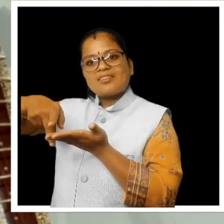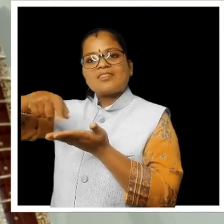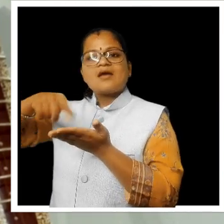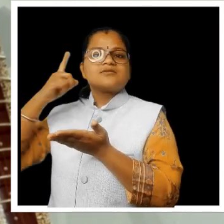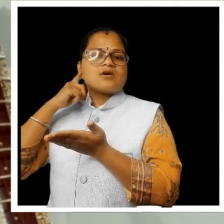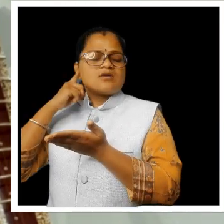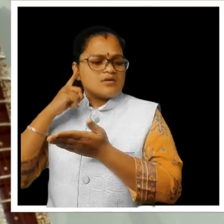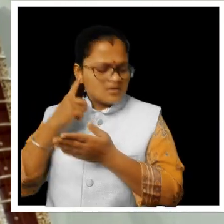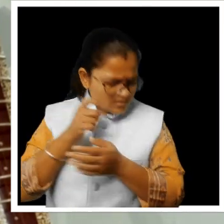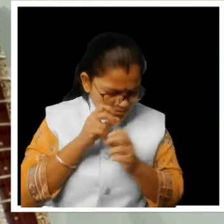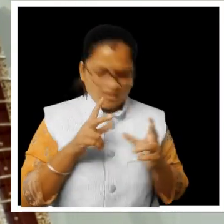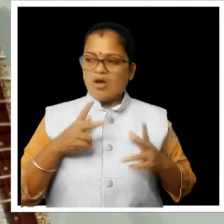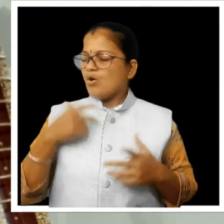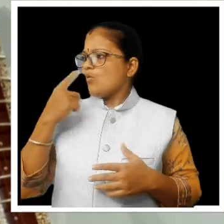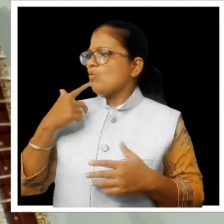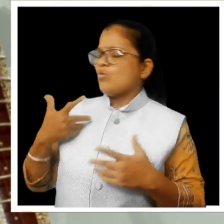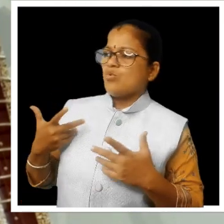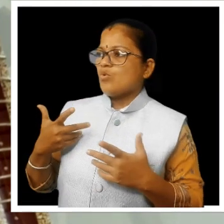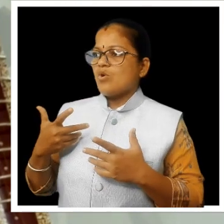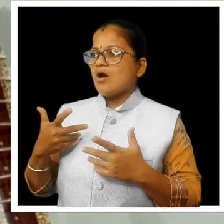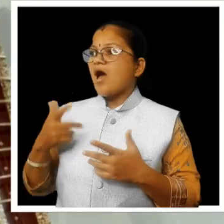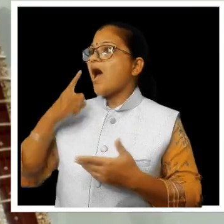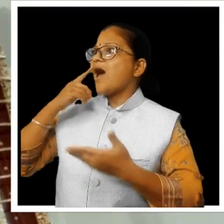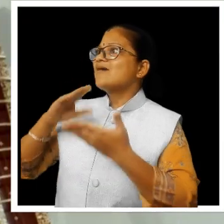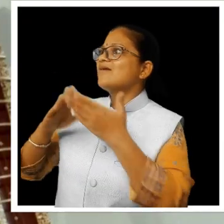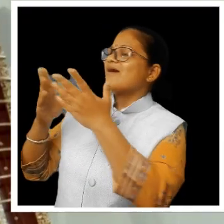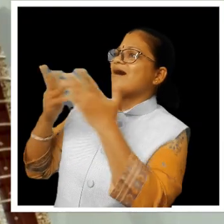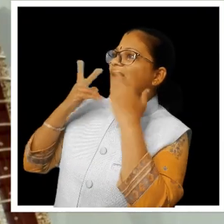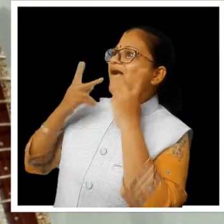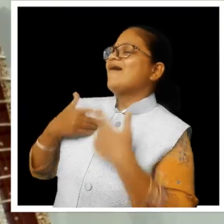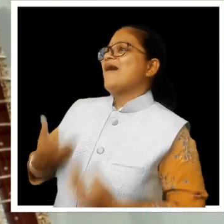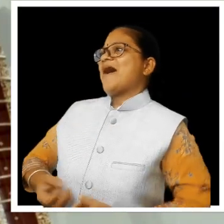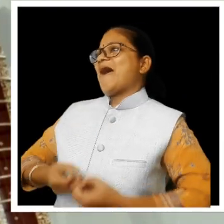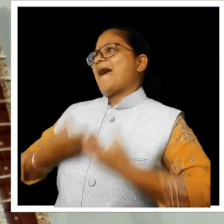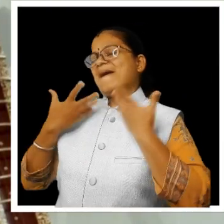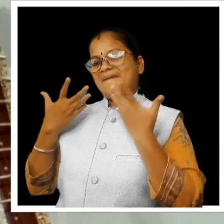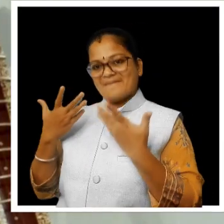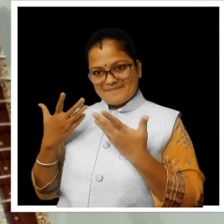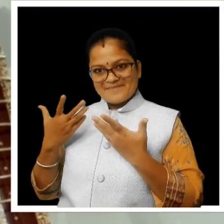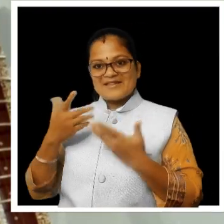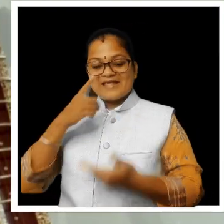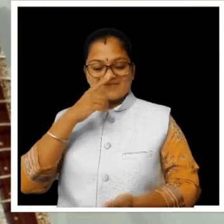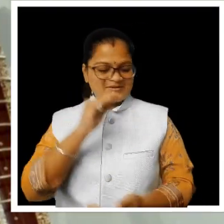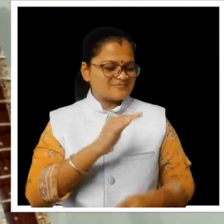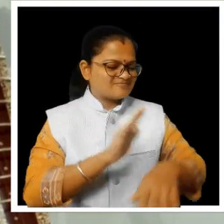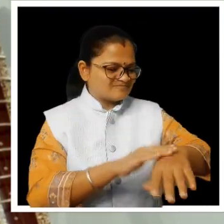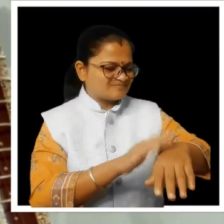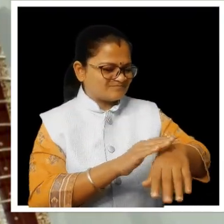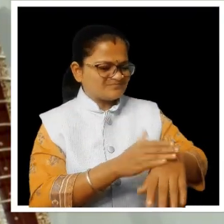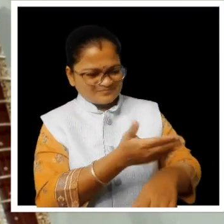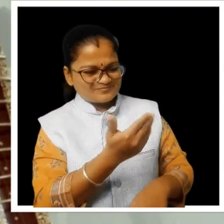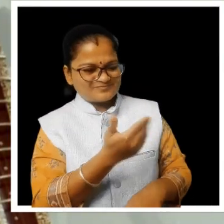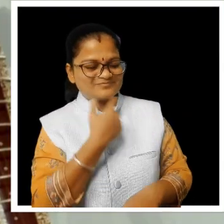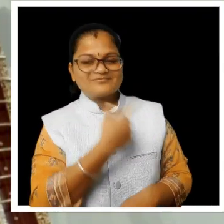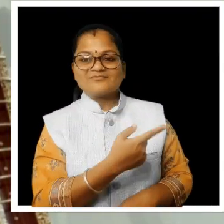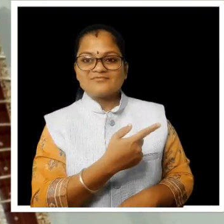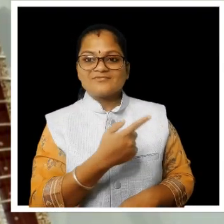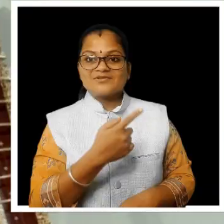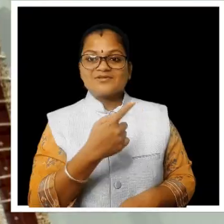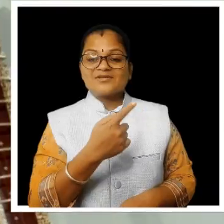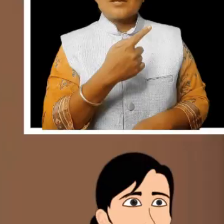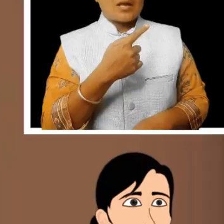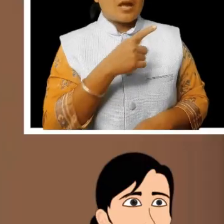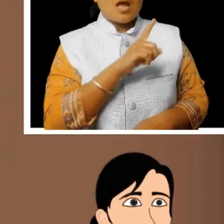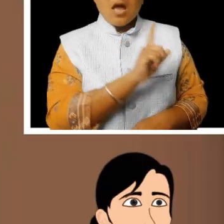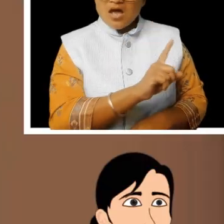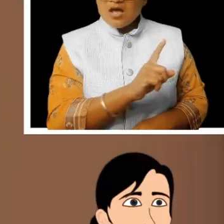ತಾಕಿ ಶಬ್ದ ಆಗುತ್ತೆ. ತಕ್ಷಣ ಹೆಂಡತಿ ಗಾಬರಿಯಾಗಿದ್ದು ಕೂತ್ಕೋತಾಳೆ. ಗಂಡ ಎದುರು ನಿಂತಿರೋದನ್ನ ನೋಡಿ ಖುಷಿಯಾಗಿ ತನ್ನ ಮಗಳನ್ನ ಎಬ್ಬಿಸ್ತಾಳೆ. ಎದೇಳು